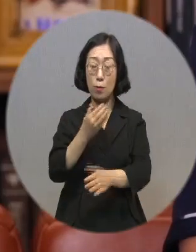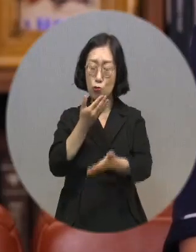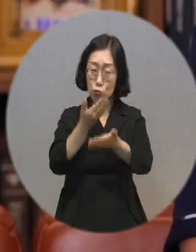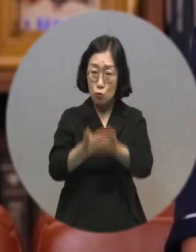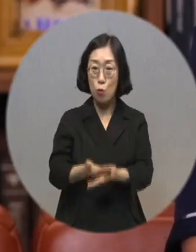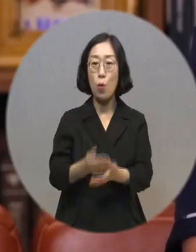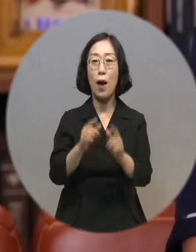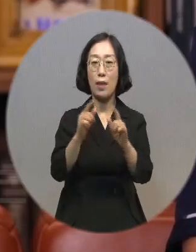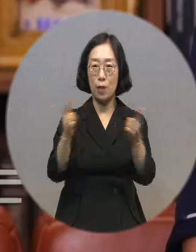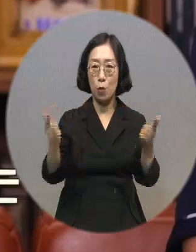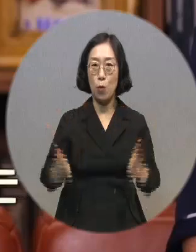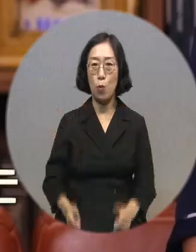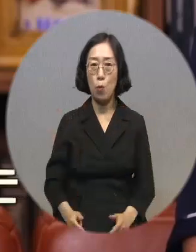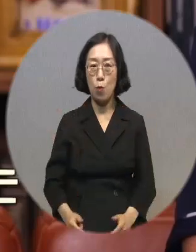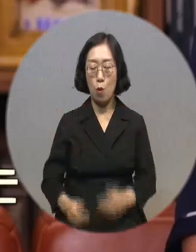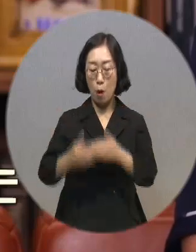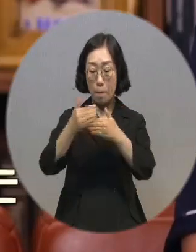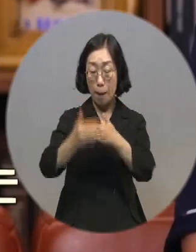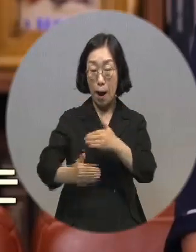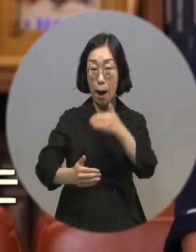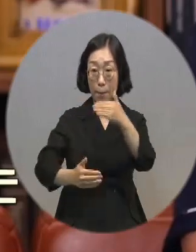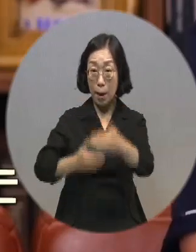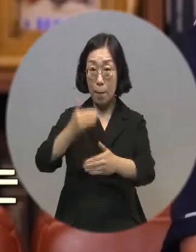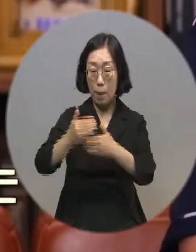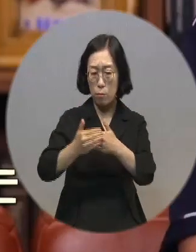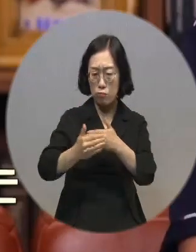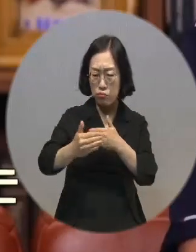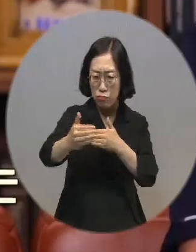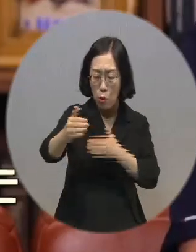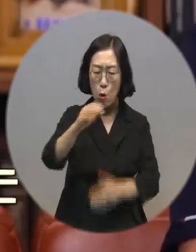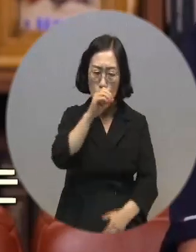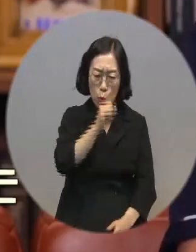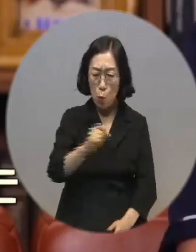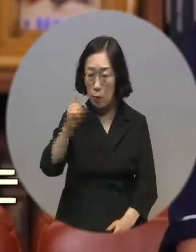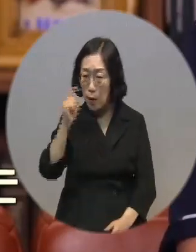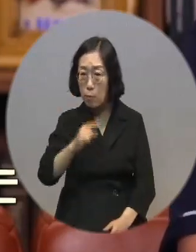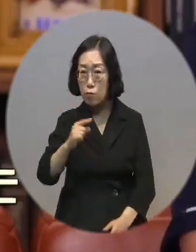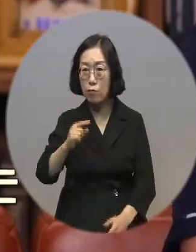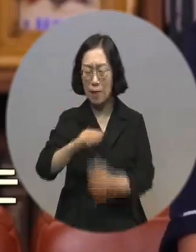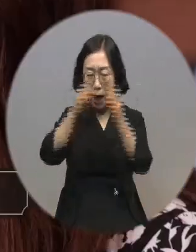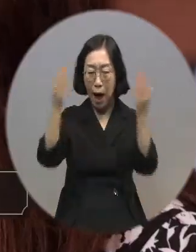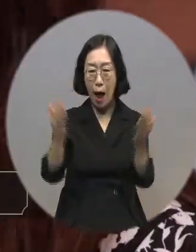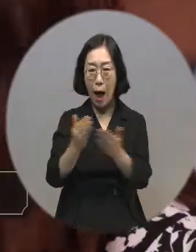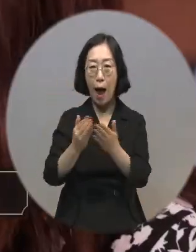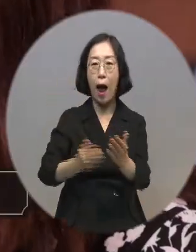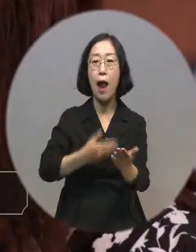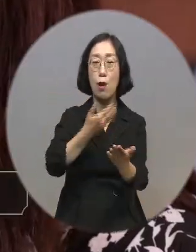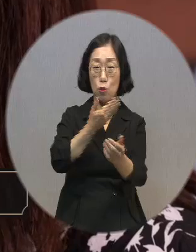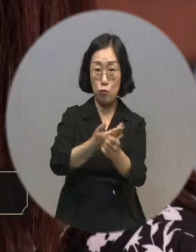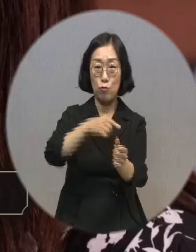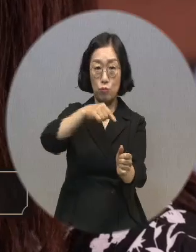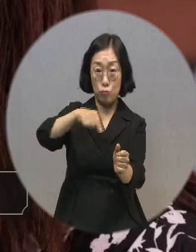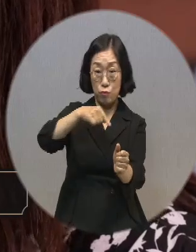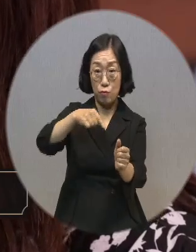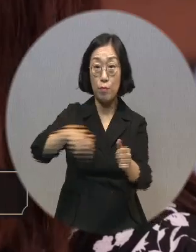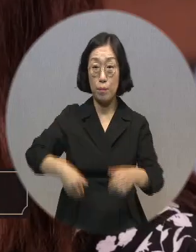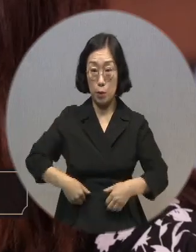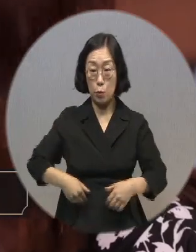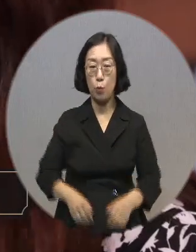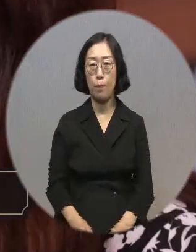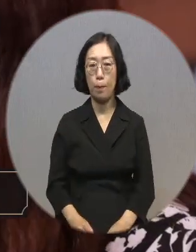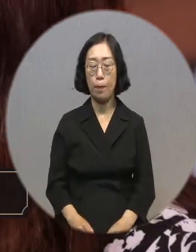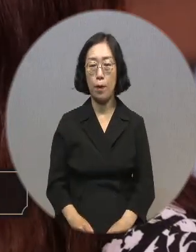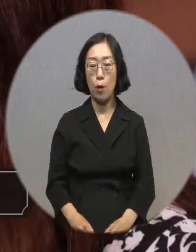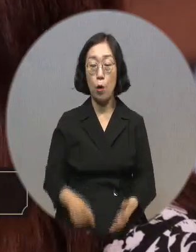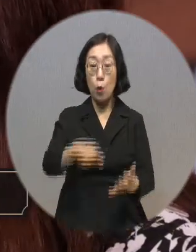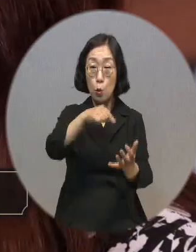접근할 거 아니라 네. 가면서 겪게 되는 좋은 일, 나쁜 일 네, 모두 네. 알려줄 필요가 있다. 네. 통일교육을 설계하는 입장이라면은